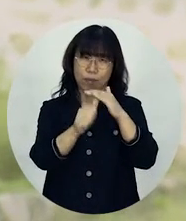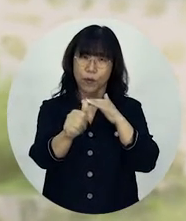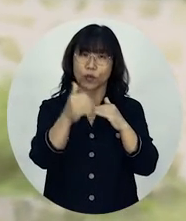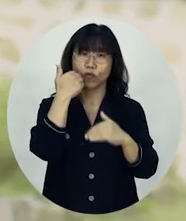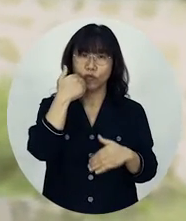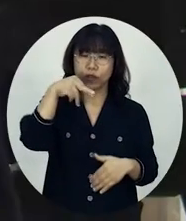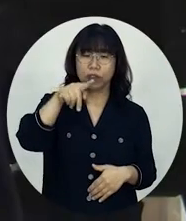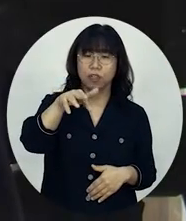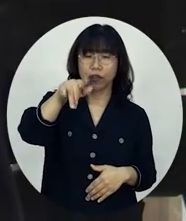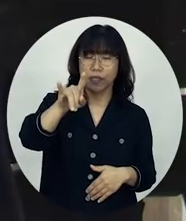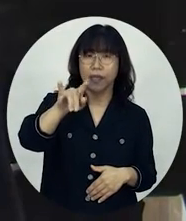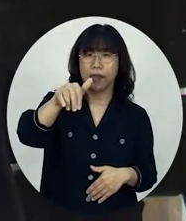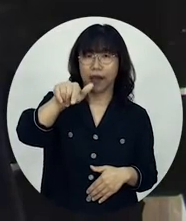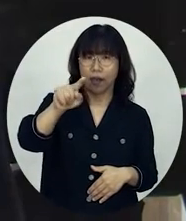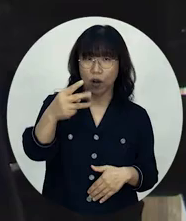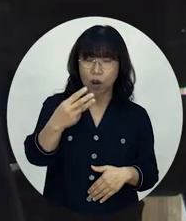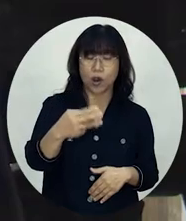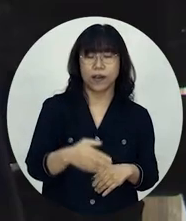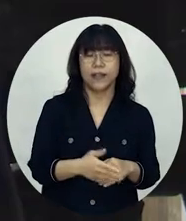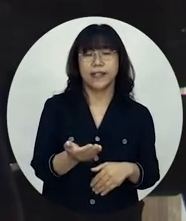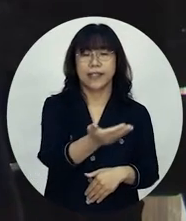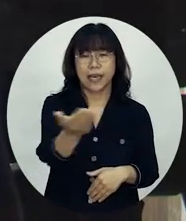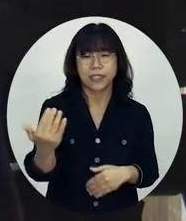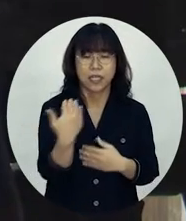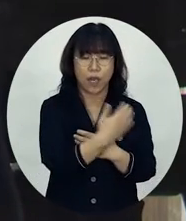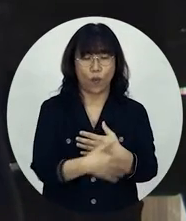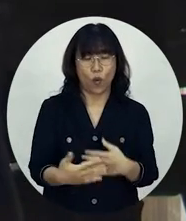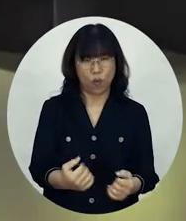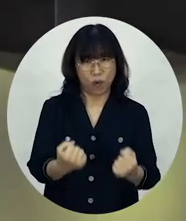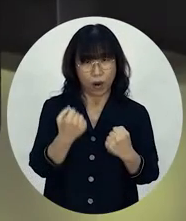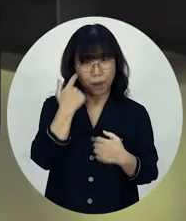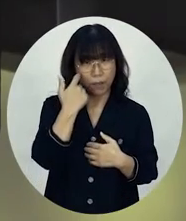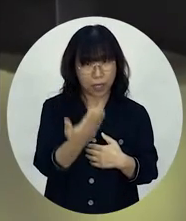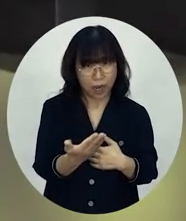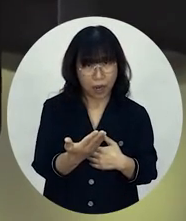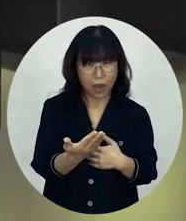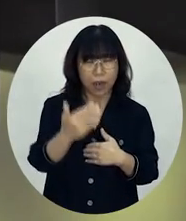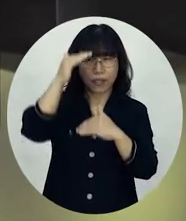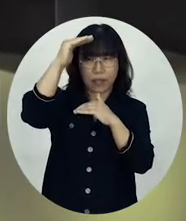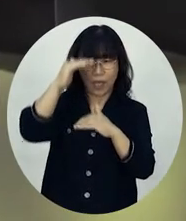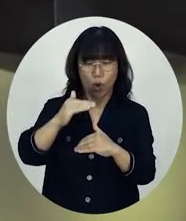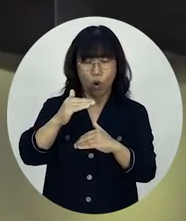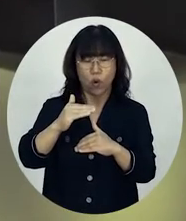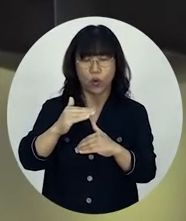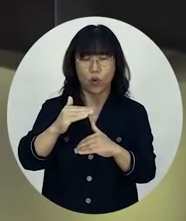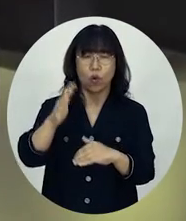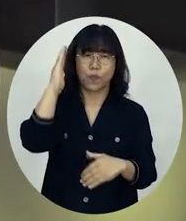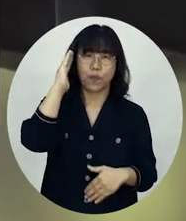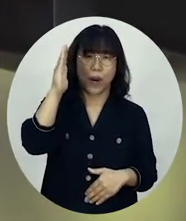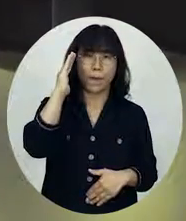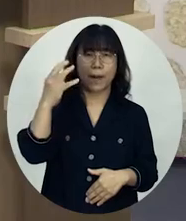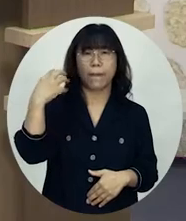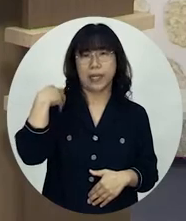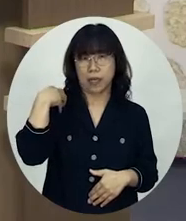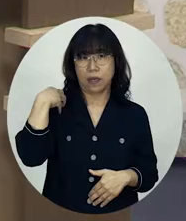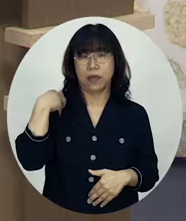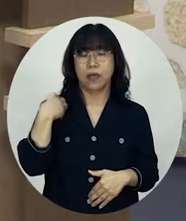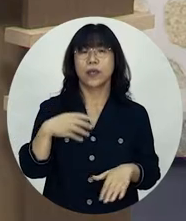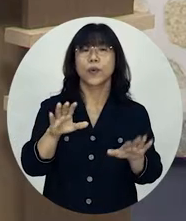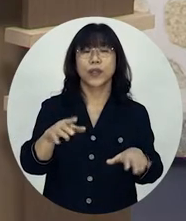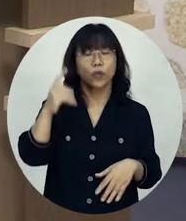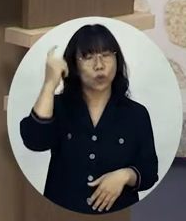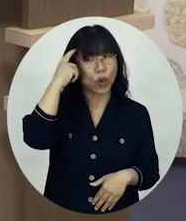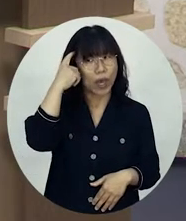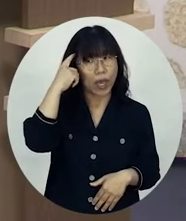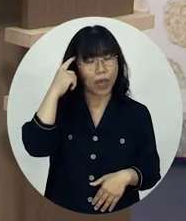명절 스트레스 당신의 몸은 안녕하십니까 를 주제로 강의를 펼칠 예정입니다 서재걸 박사는 이번